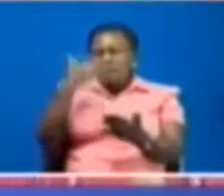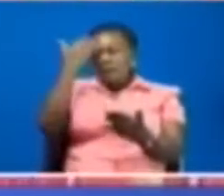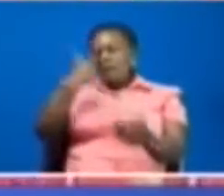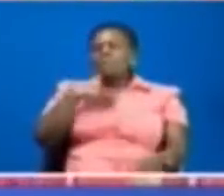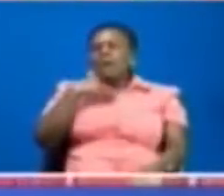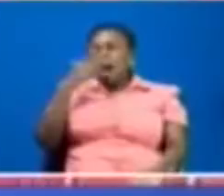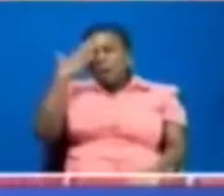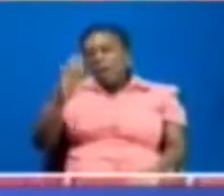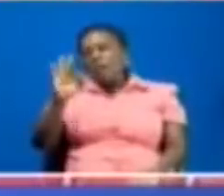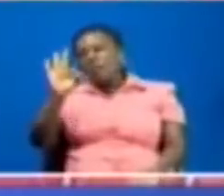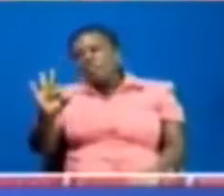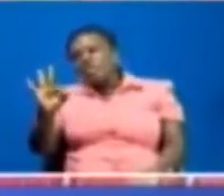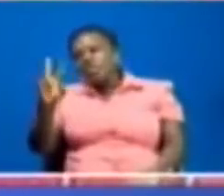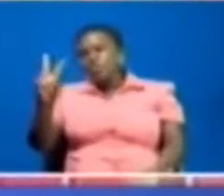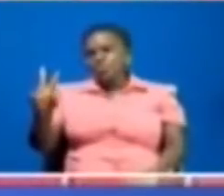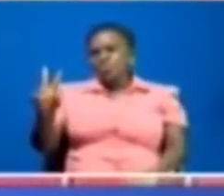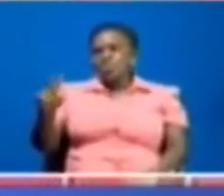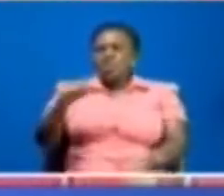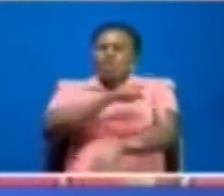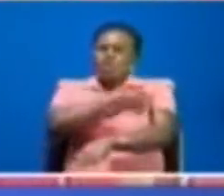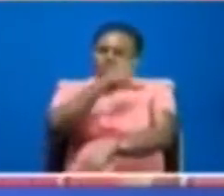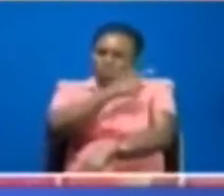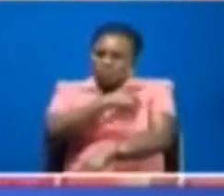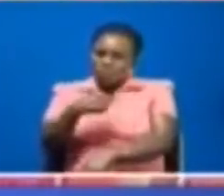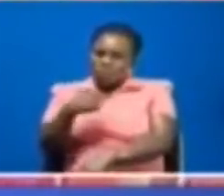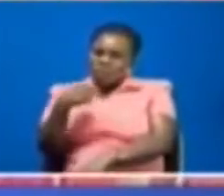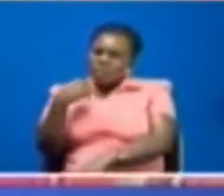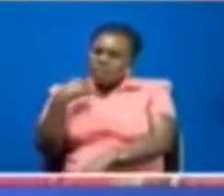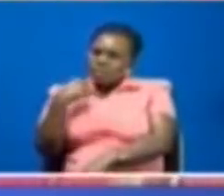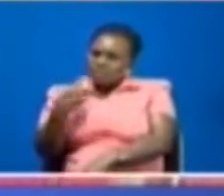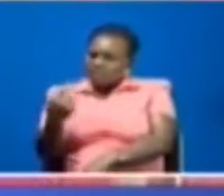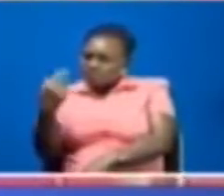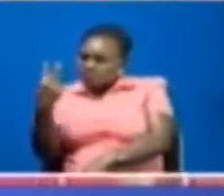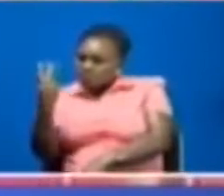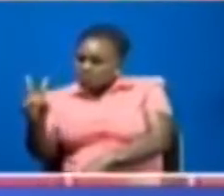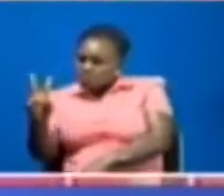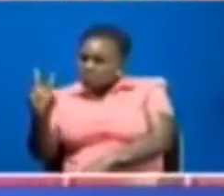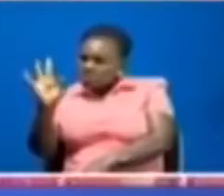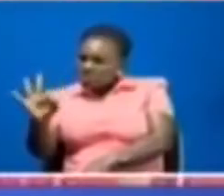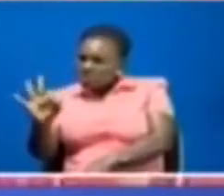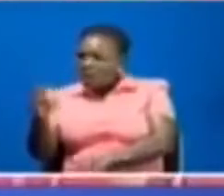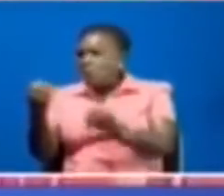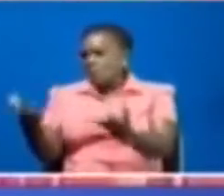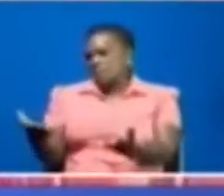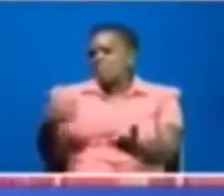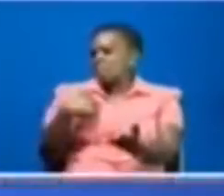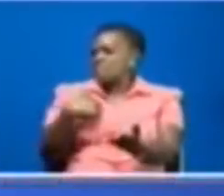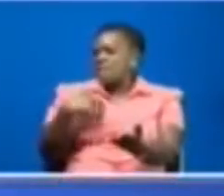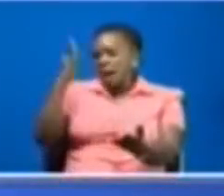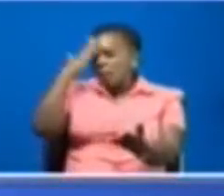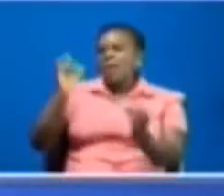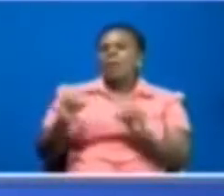wawili ama walinitoa watatu. Kwa hivyo hospitali ilinitakana iulizwe walinitoa watoto wawili ama walinitoa watatu kwa sababu mimi nilikuwa